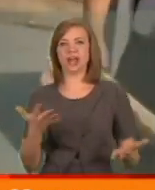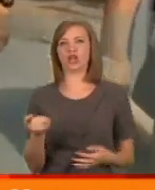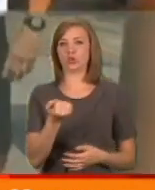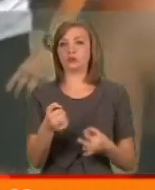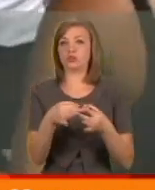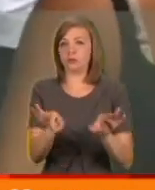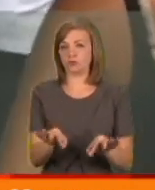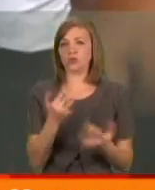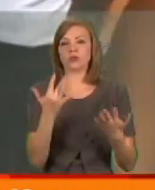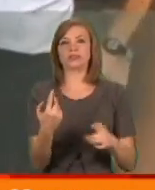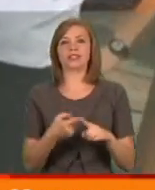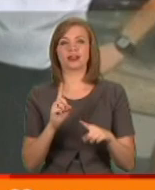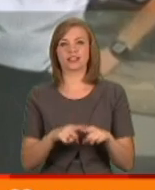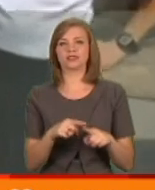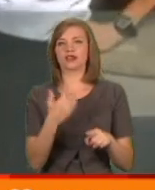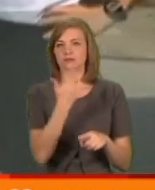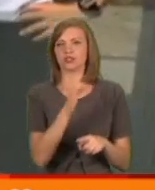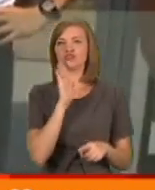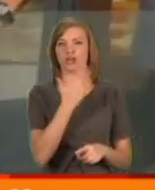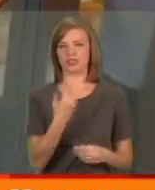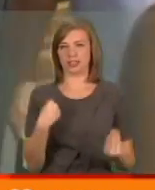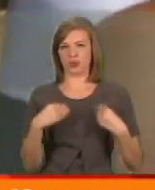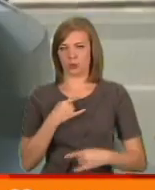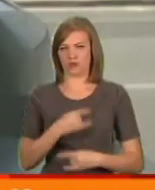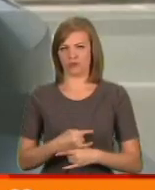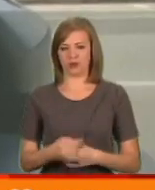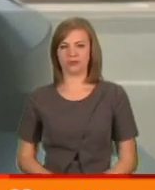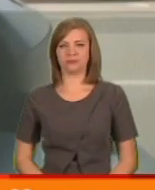носити дозволено, оскільки це частина жіночої уніформи.